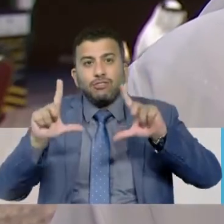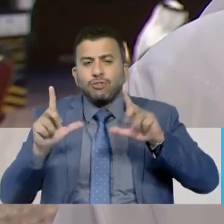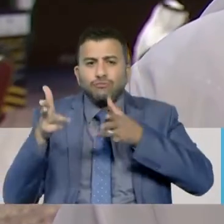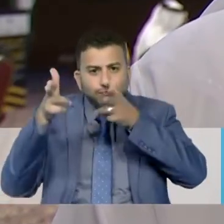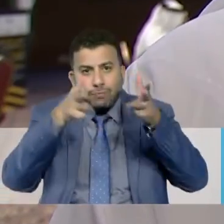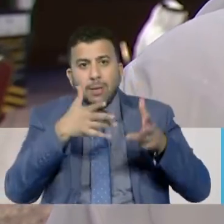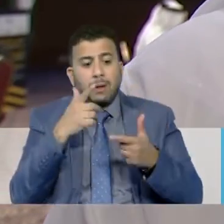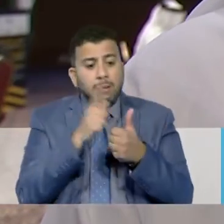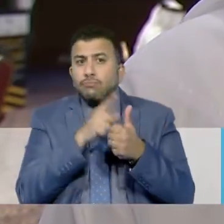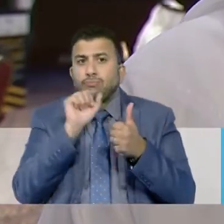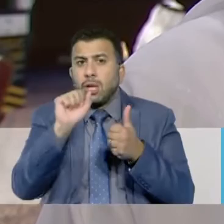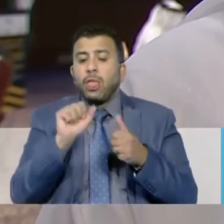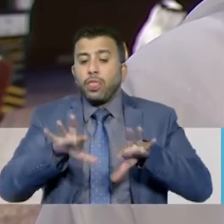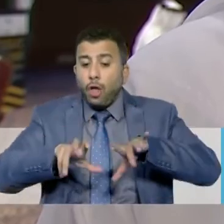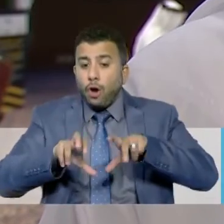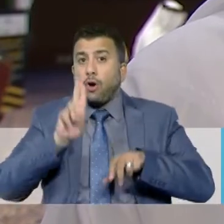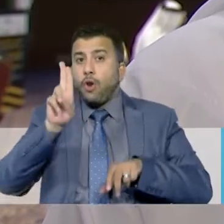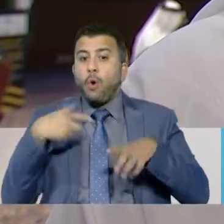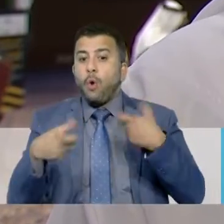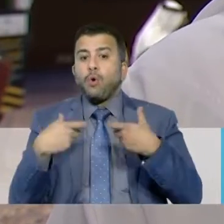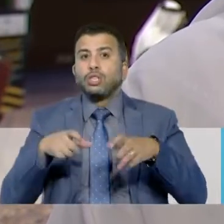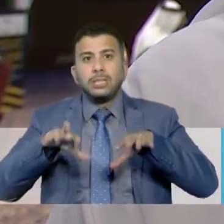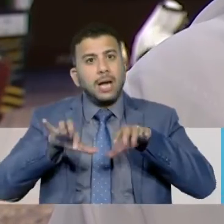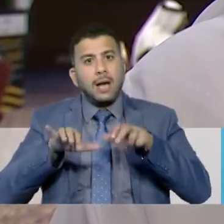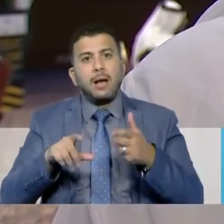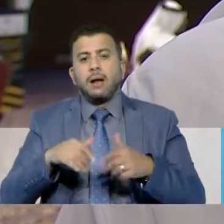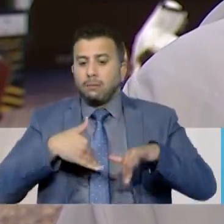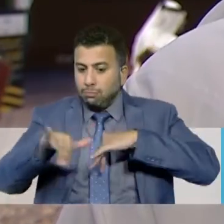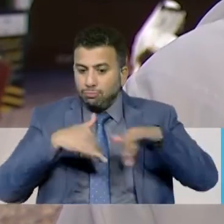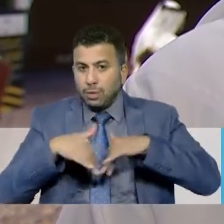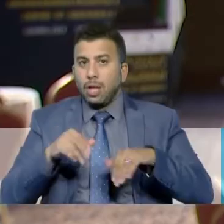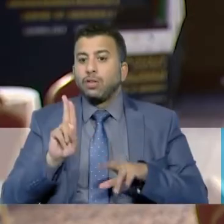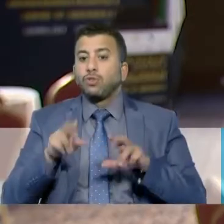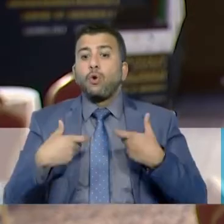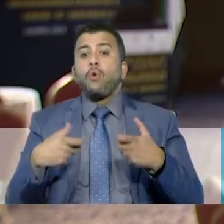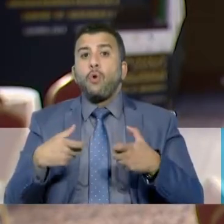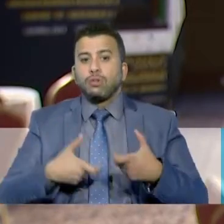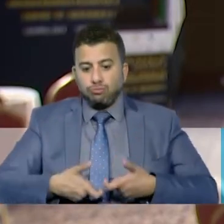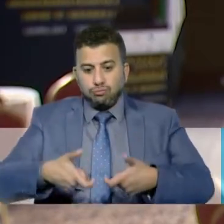إلى الأنشطة المتعلقة بالتكنولوجيا والبنية التحتية للتكنولوجيا.